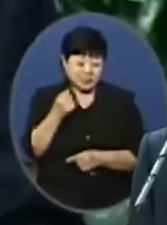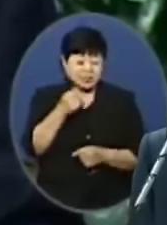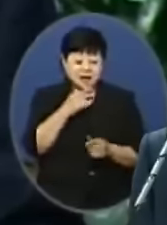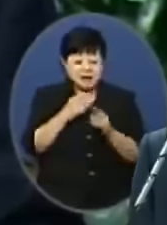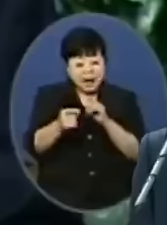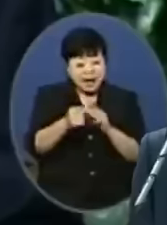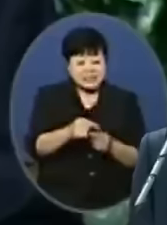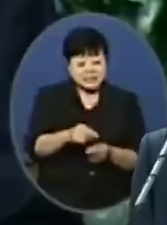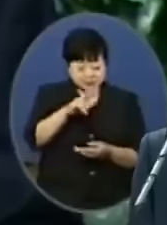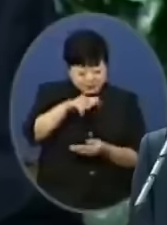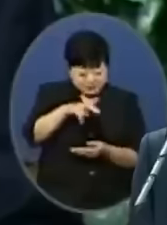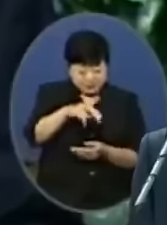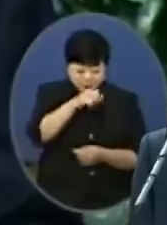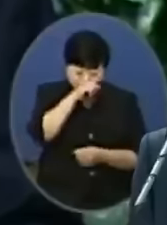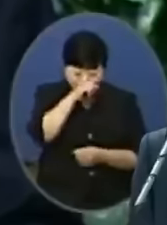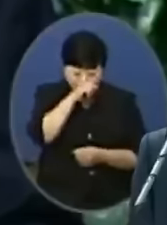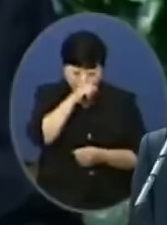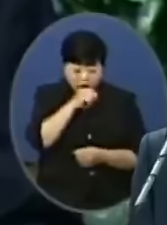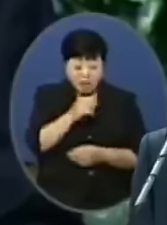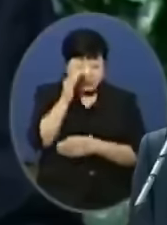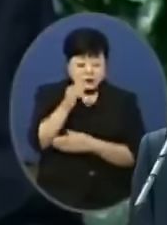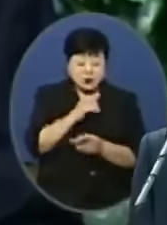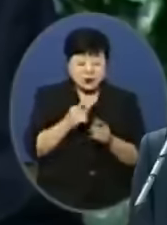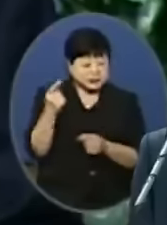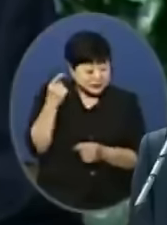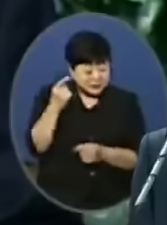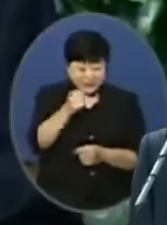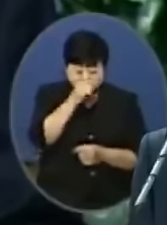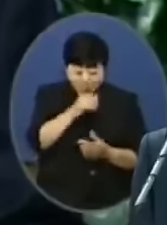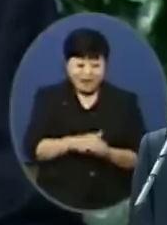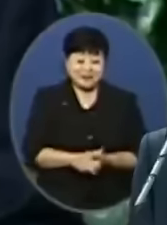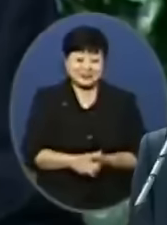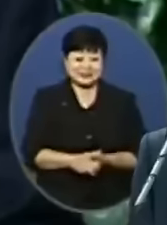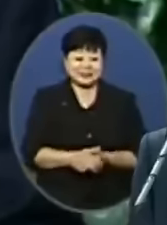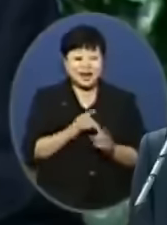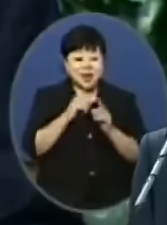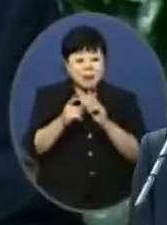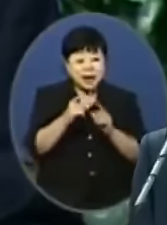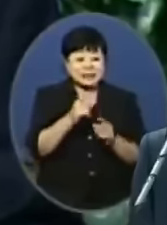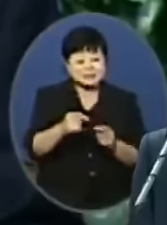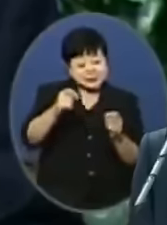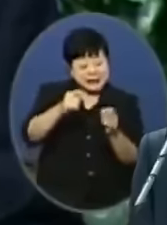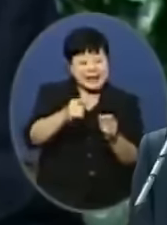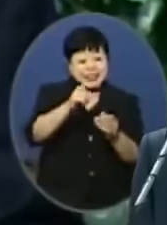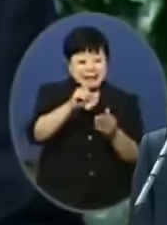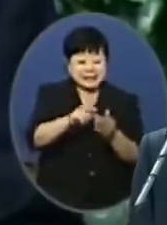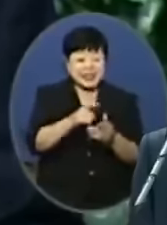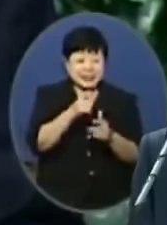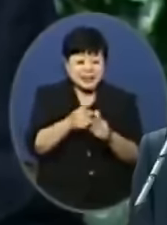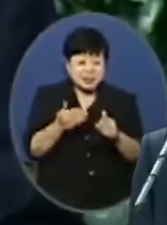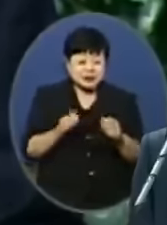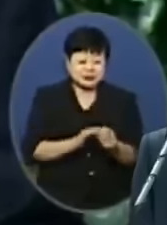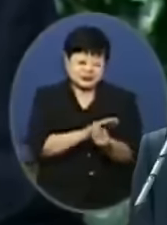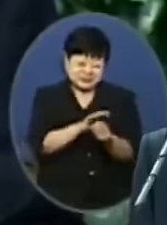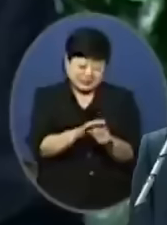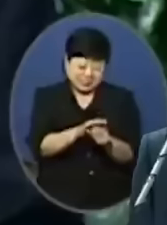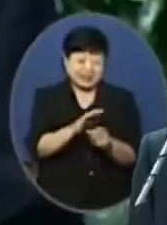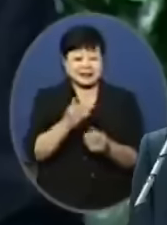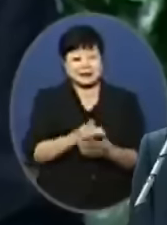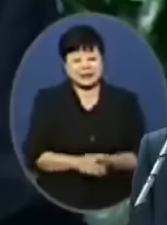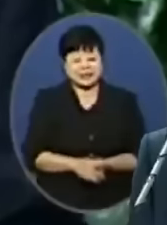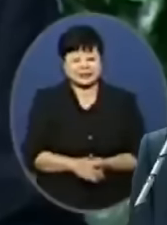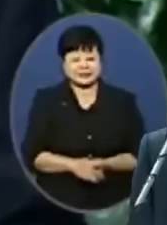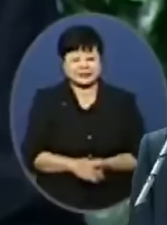성경 말씀을 읽기를 좋아하고 설교 말씀 듣기를 좋아하는 것입니다. 말씀을 가까이 하면은 예수님을 사랑하는 것이 되는